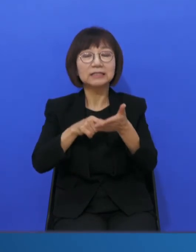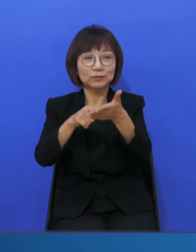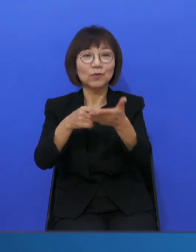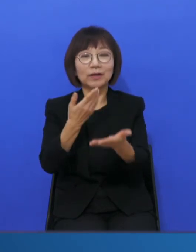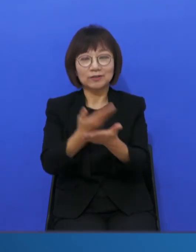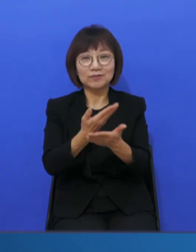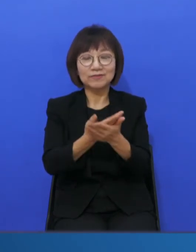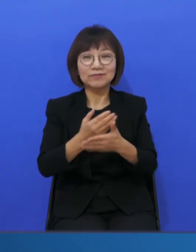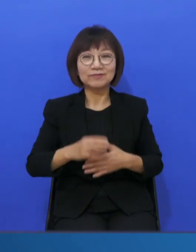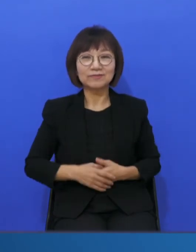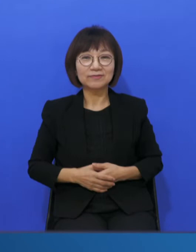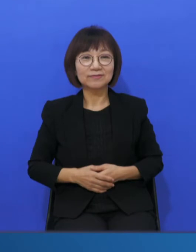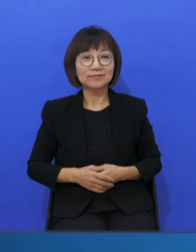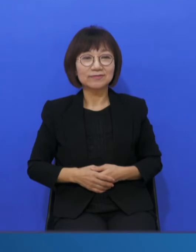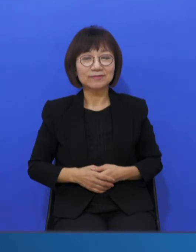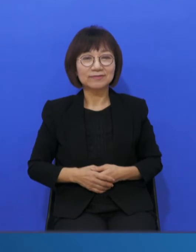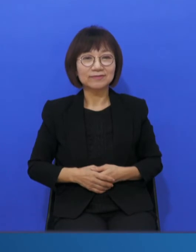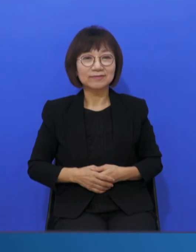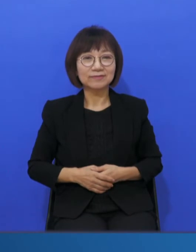college.wea.or.kr에서 등록받습니다.